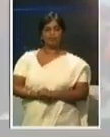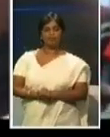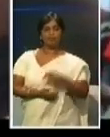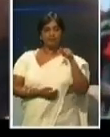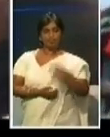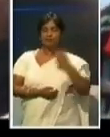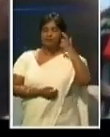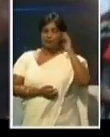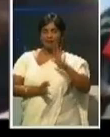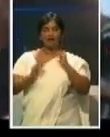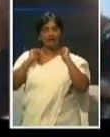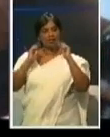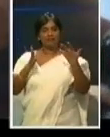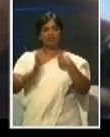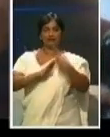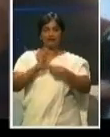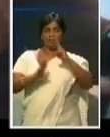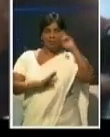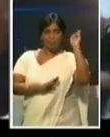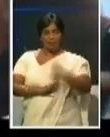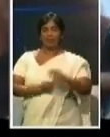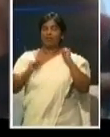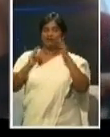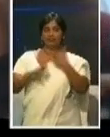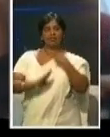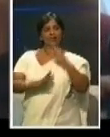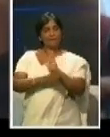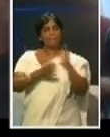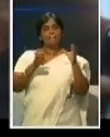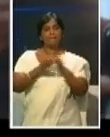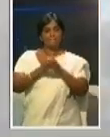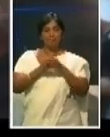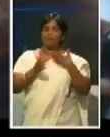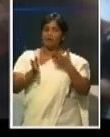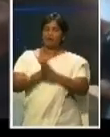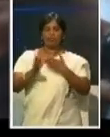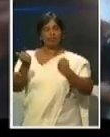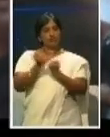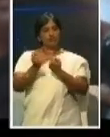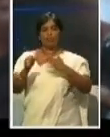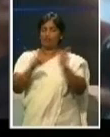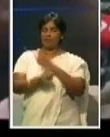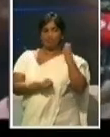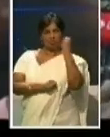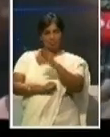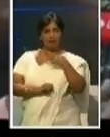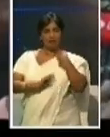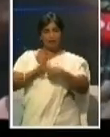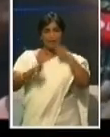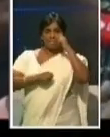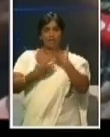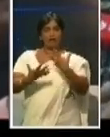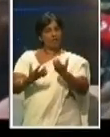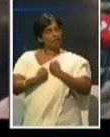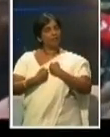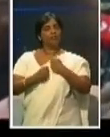අපි ප්‍රාර්ථනා කරපු දේ හරි රට දිනවන වැඩපිළිවෙල ක්‍රියාත්මක කරලා තියෙනවා. ශ්‍රී ලංකා නිදහස් පක්ෂයේ විදිහට අපිට දෙන්න පුළුවන් උපරිම සහයෝගය අපි දුන්නා. රටේ ජනතාවට අවශ්‍ය කරලා